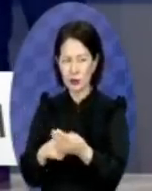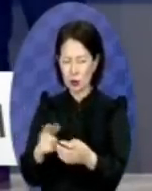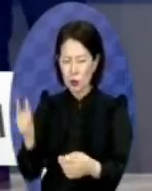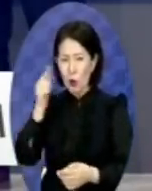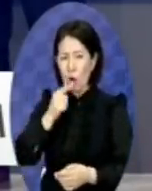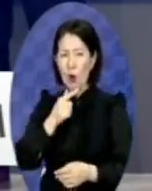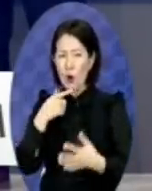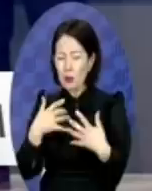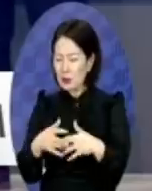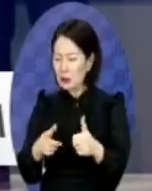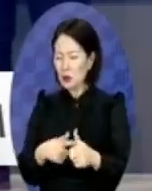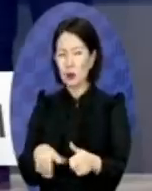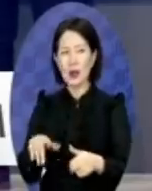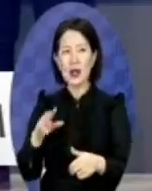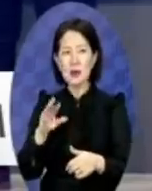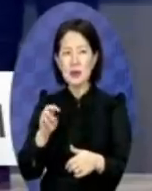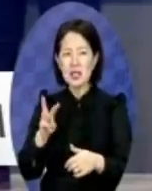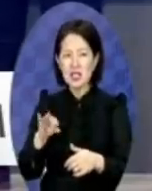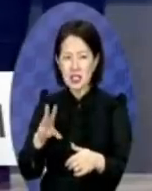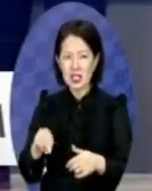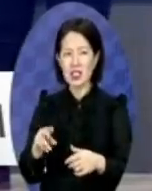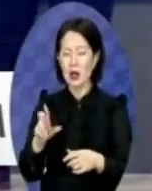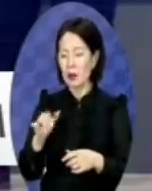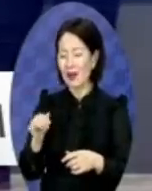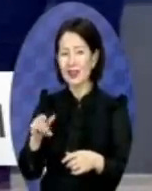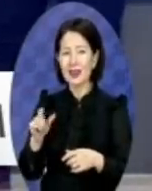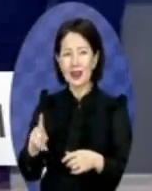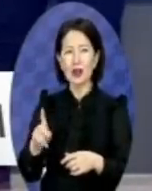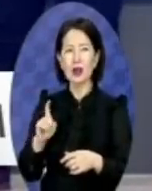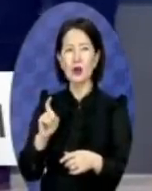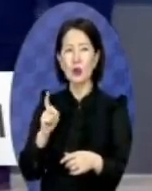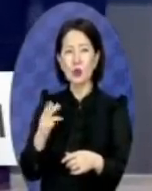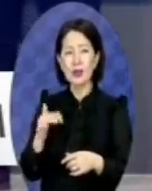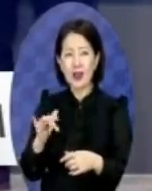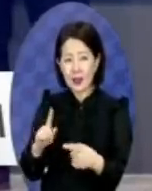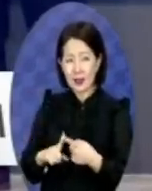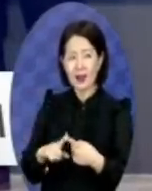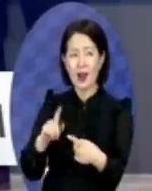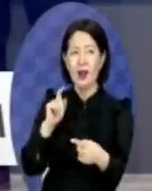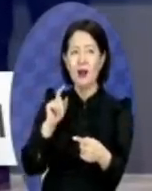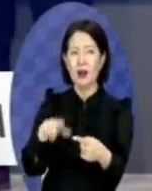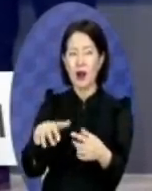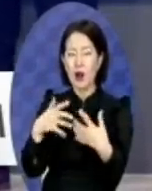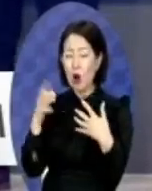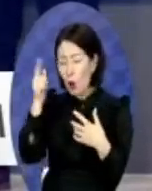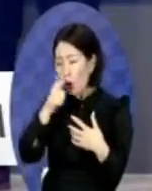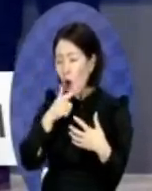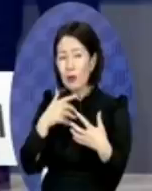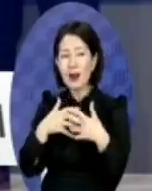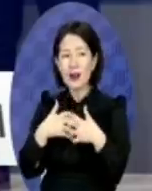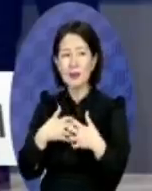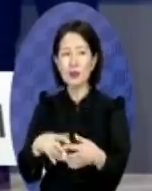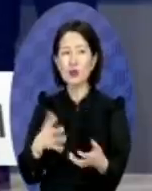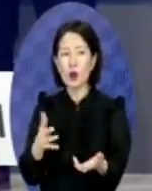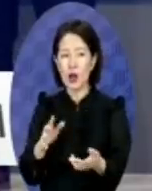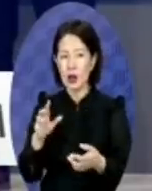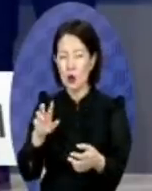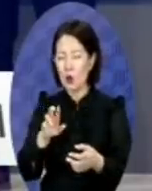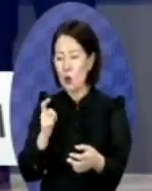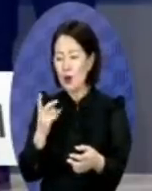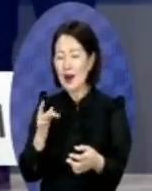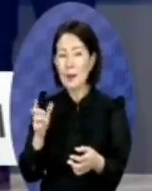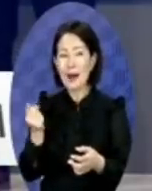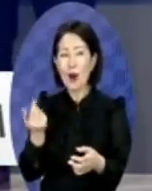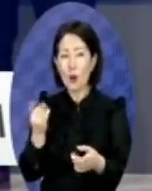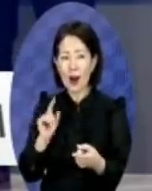голын минч за бадган хүдэр за ховор амттын хувьд бол хөрөн байгаа халуун халиун бүг гэсэн энэ амтд бол одоо 2016